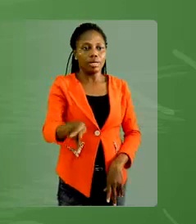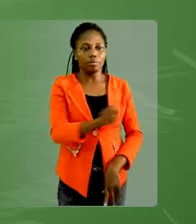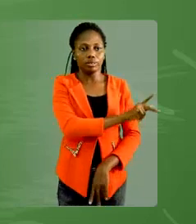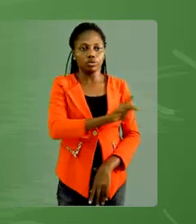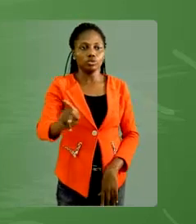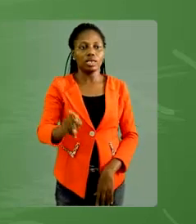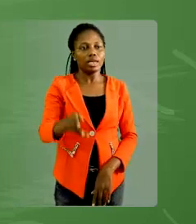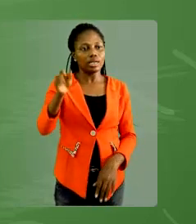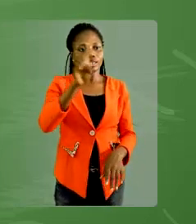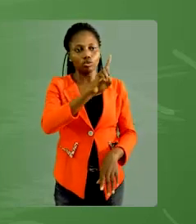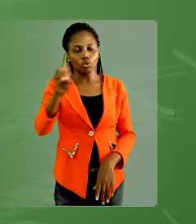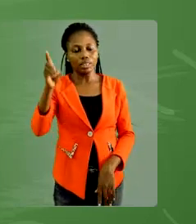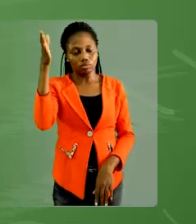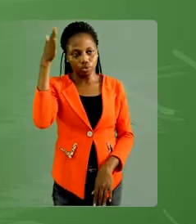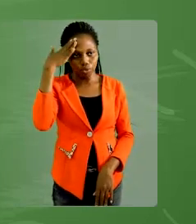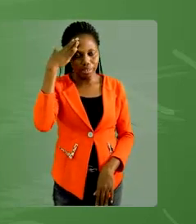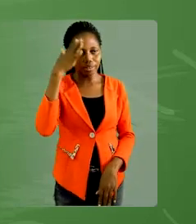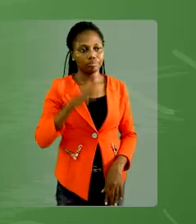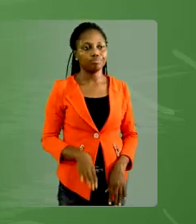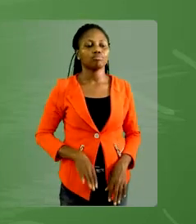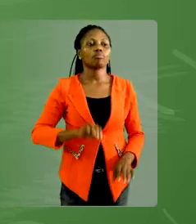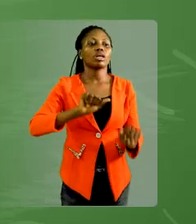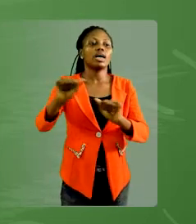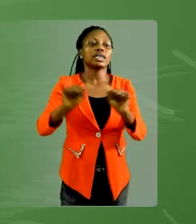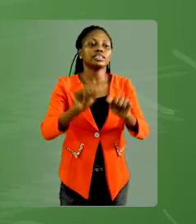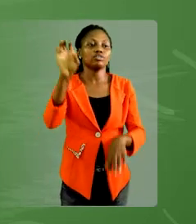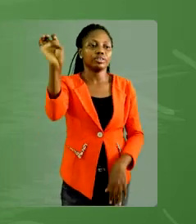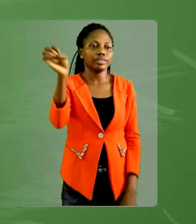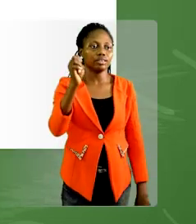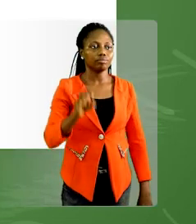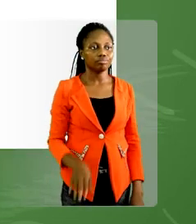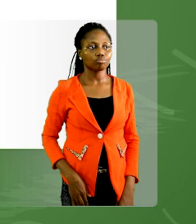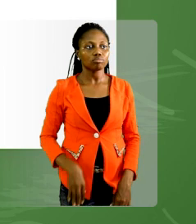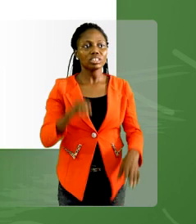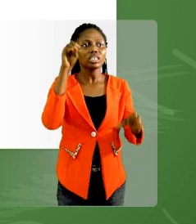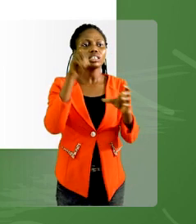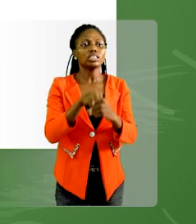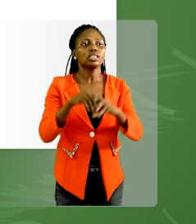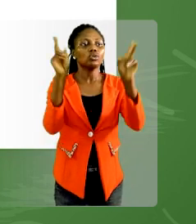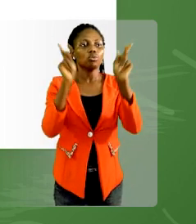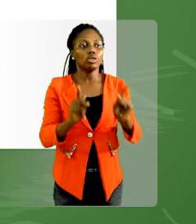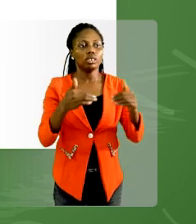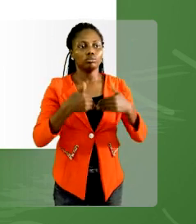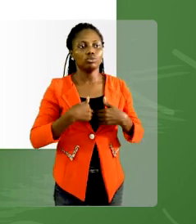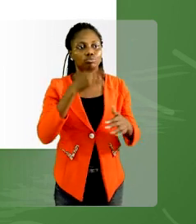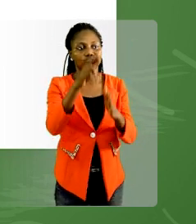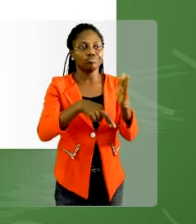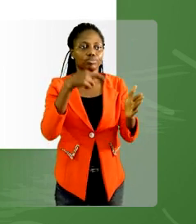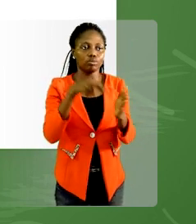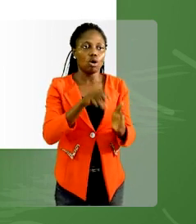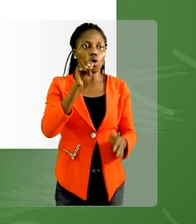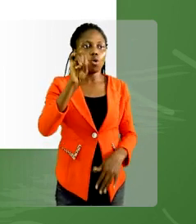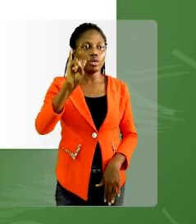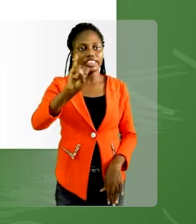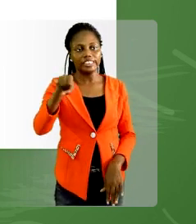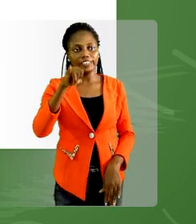droite donnée. Donc en activité, dans le plan muni d'un repère orthonormé